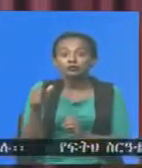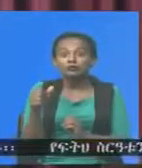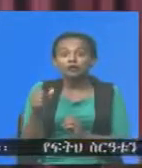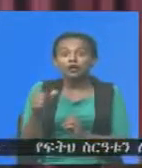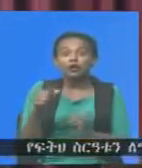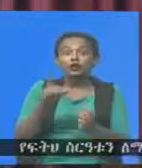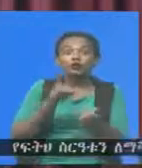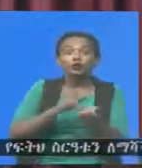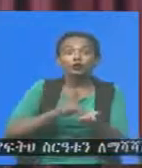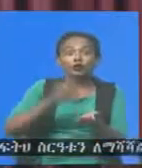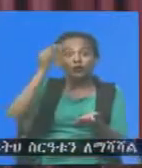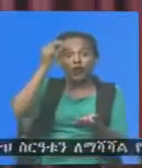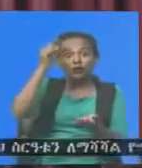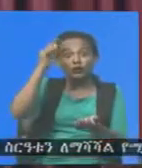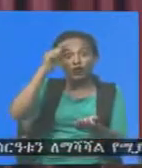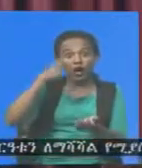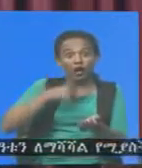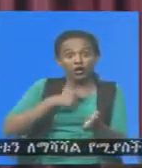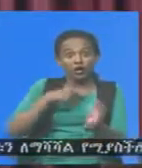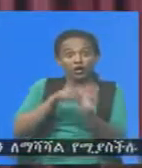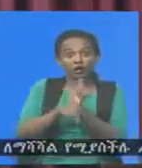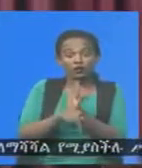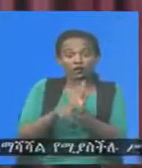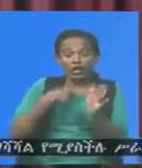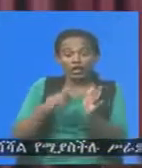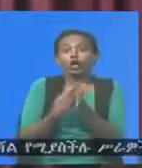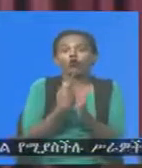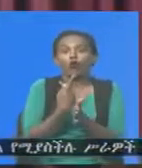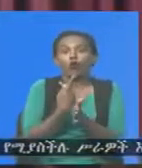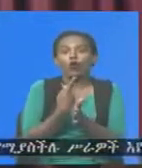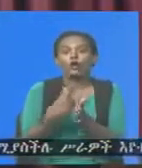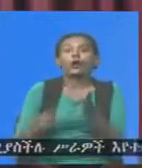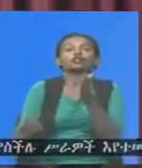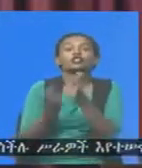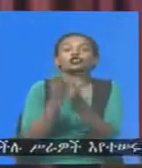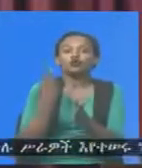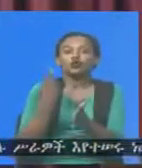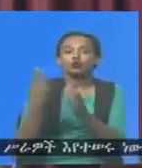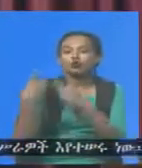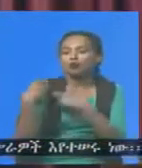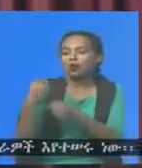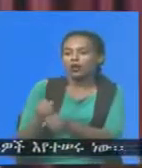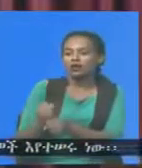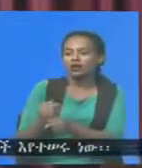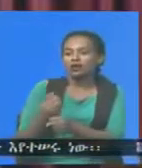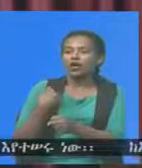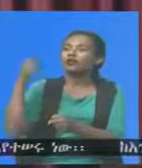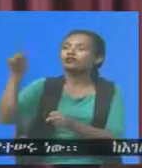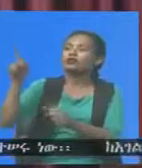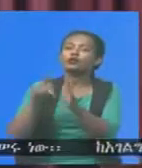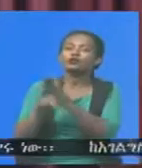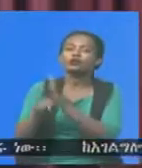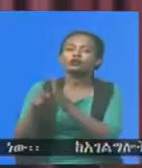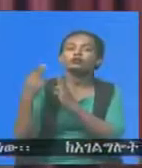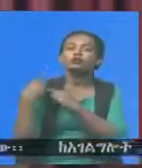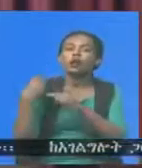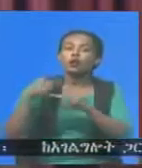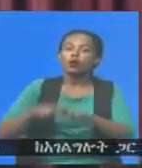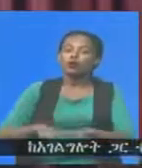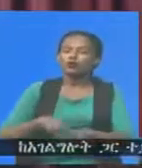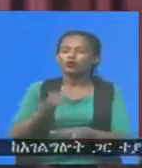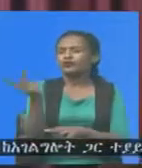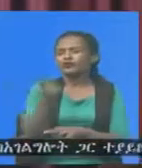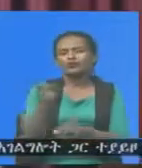ዶክተር ብራው ነጋ እኔን ገለው ወይም ማስገድለው ስልጣን መያዝ፣ እኔ እሳቸው እንግዲህ ያስገድዬ ስልጣን ላይ መቆየት፣ ሁለቱም ጊዜ